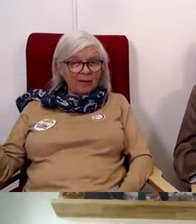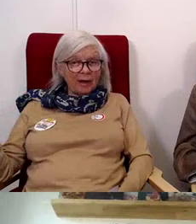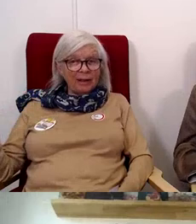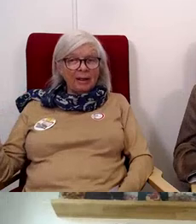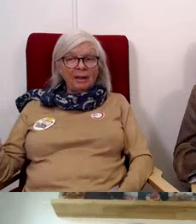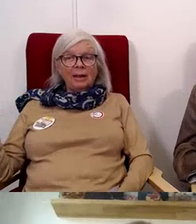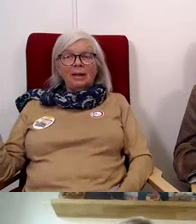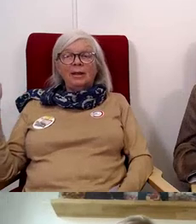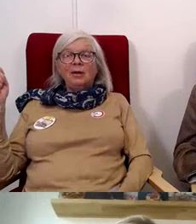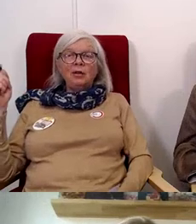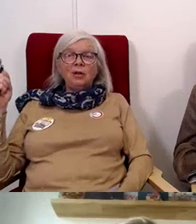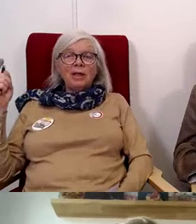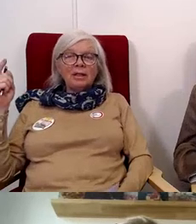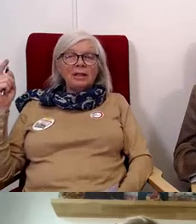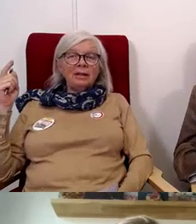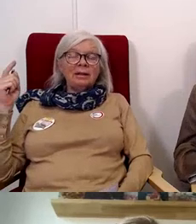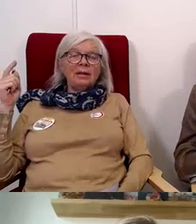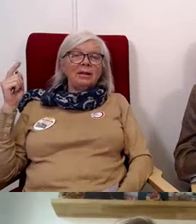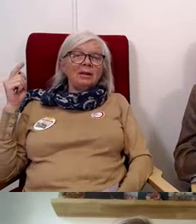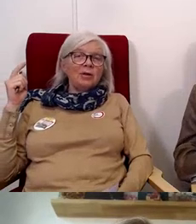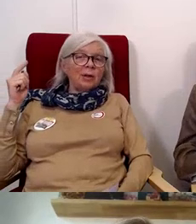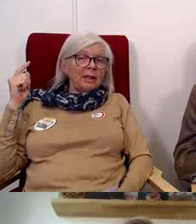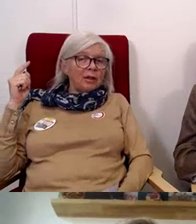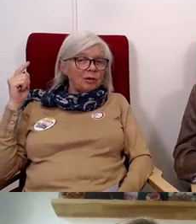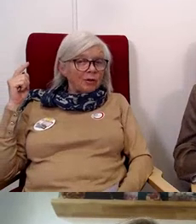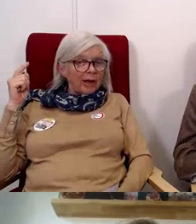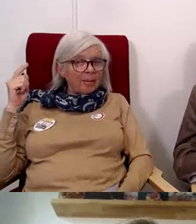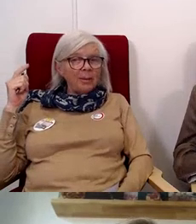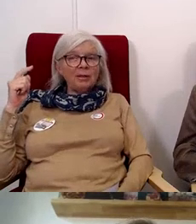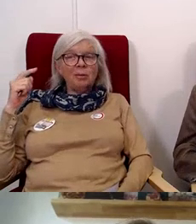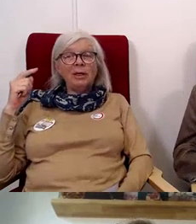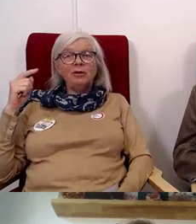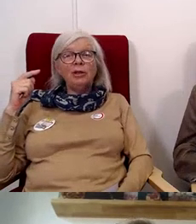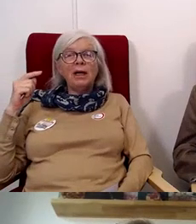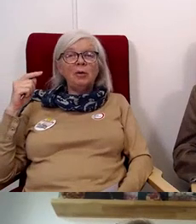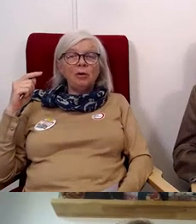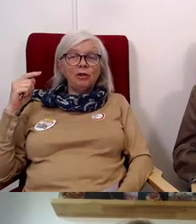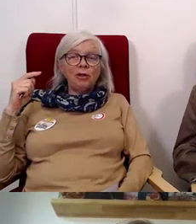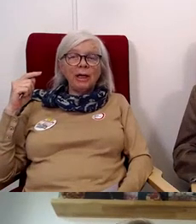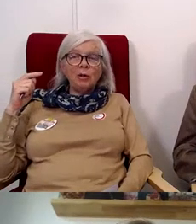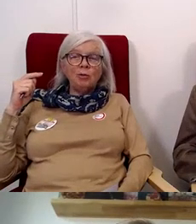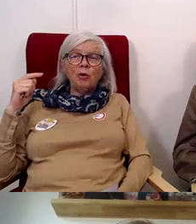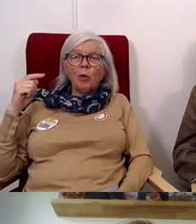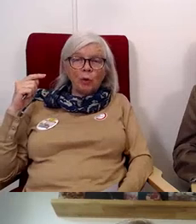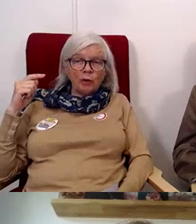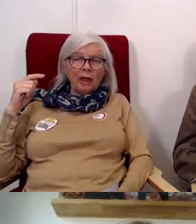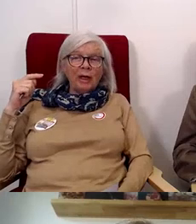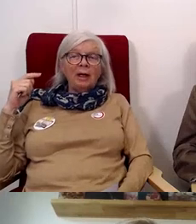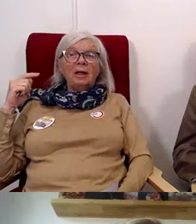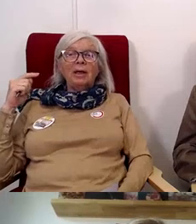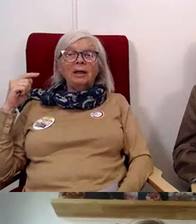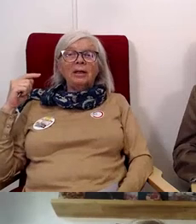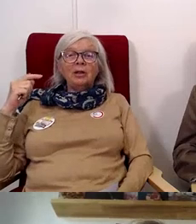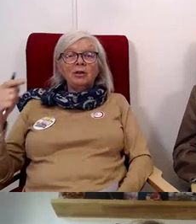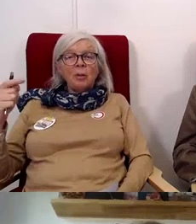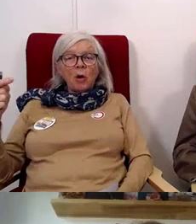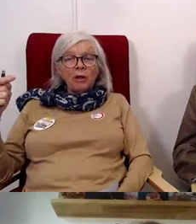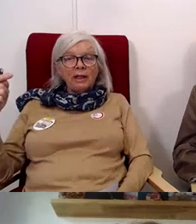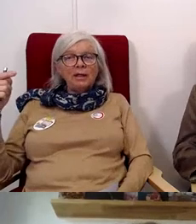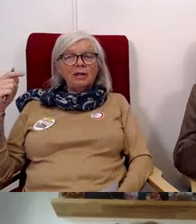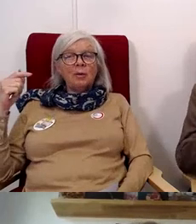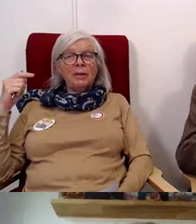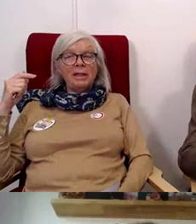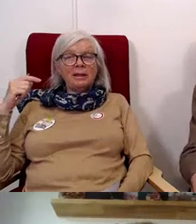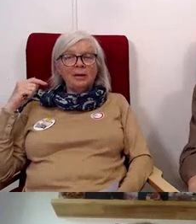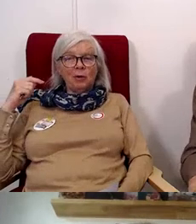skärgården ska leva. Det finns ju ett särskilt, jag tror att det är Gustav Hemming som är skärgårdsregionråd, som